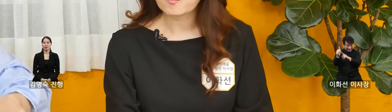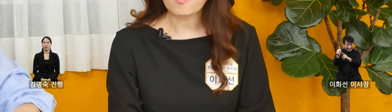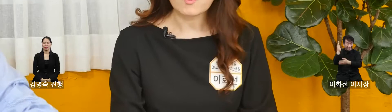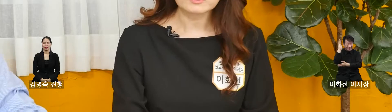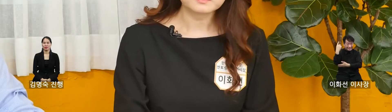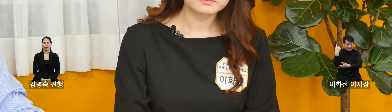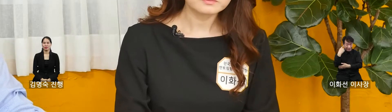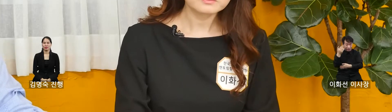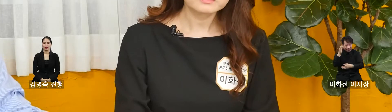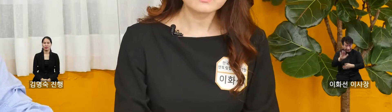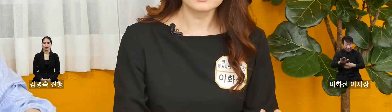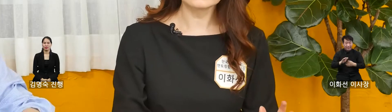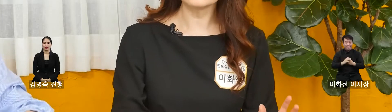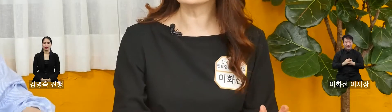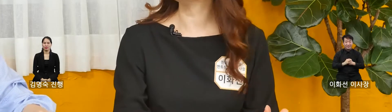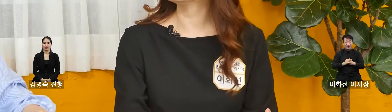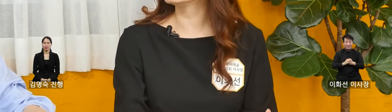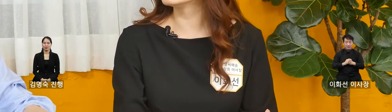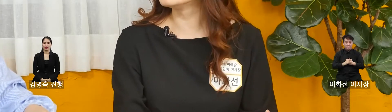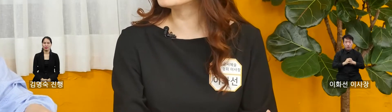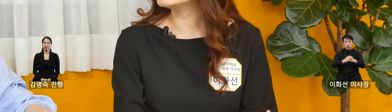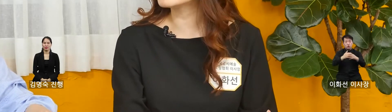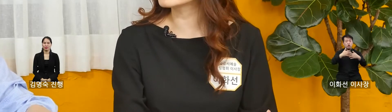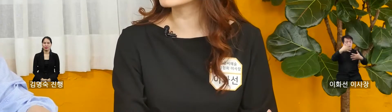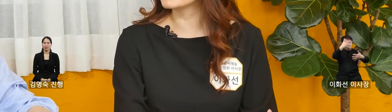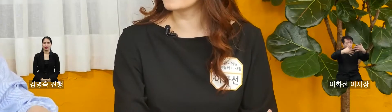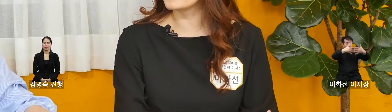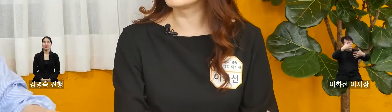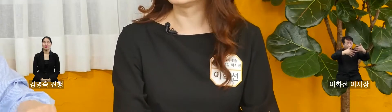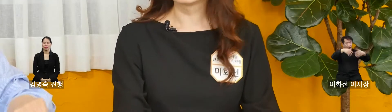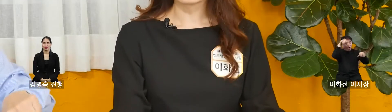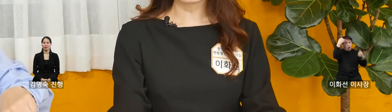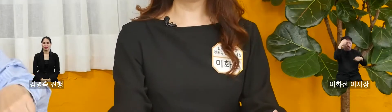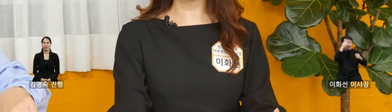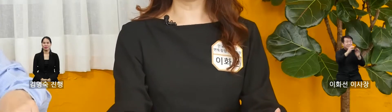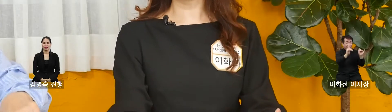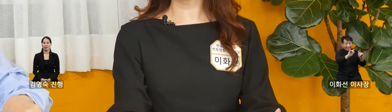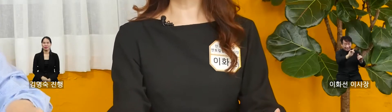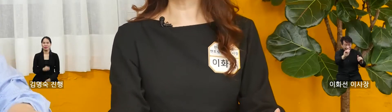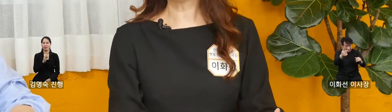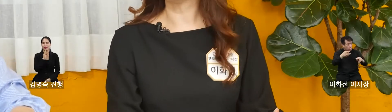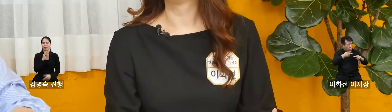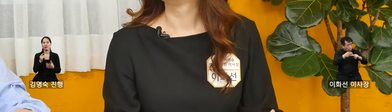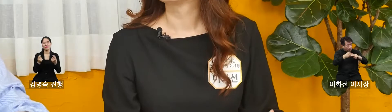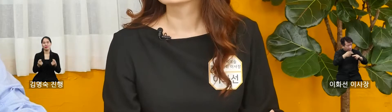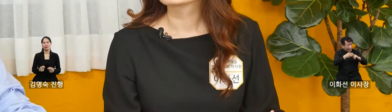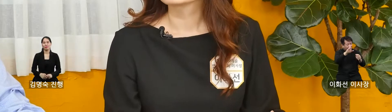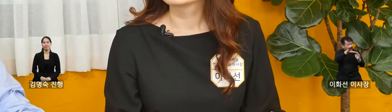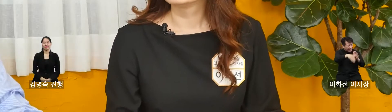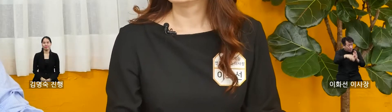이야기는 그 영화 배우들 요리 같은 거 그런 영화를 찍을 때